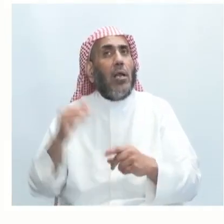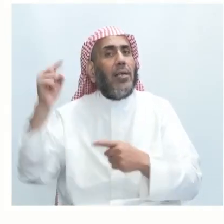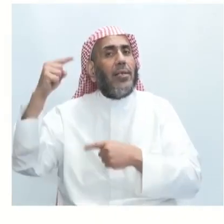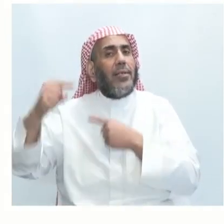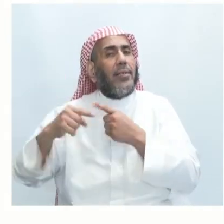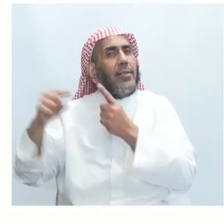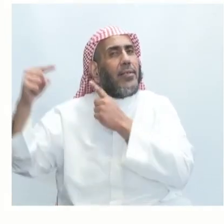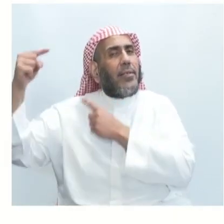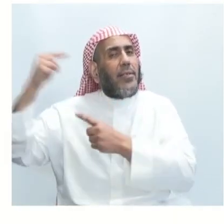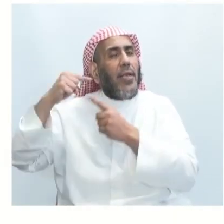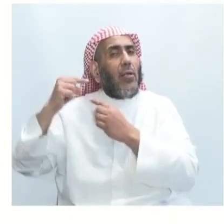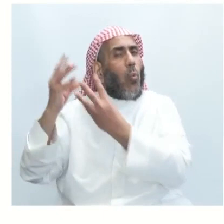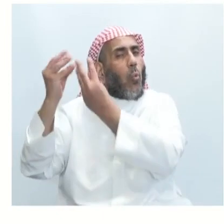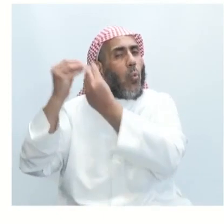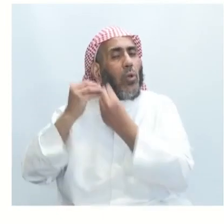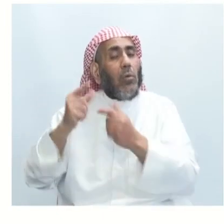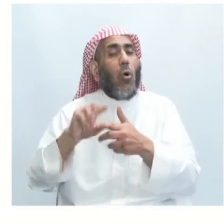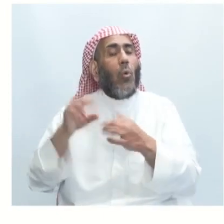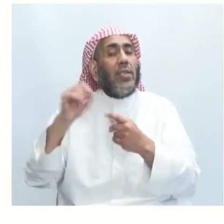التلقائي والاستدعاء